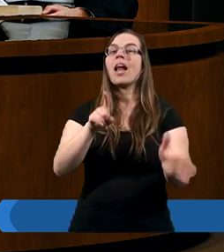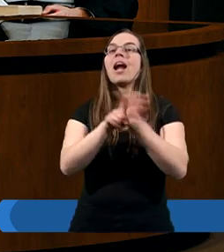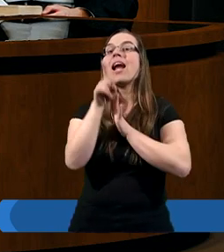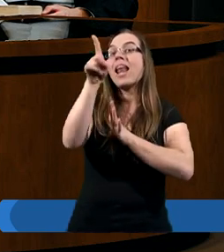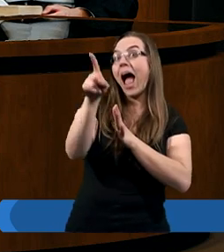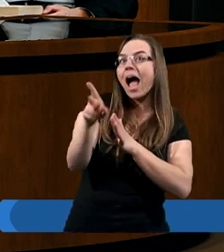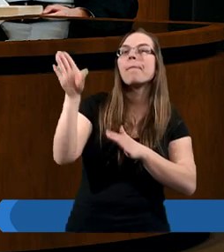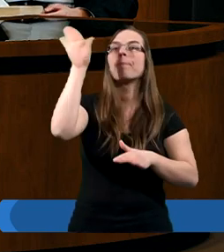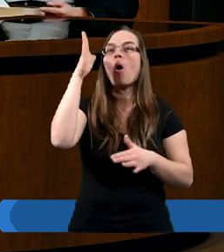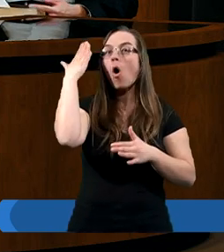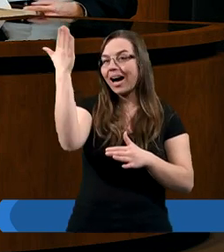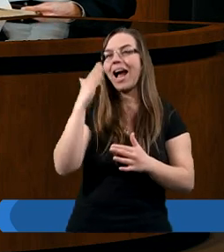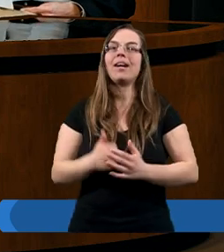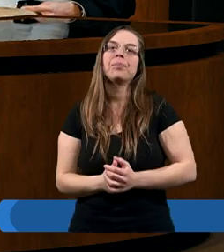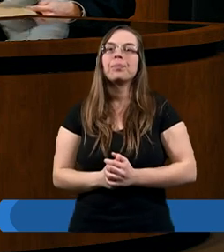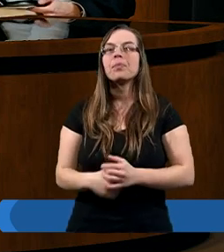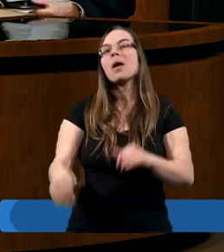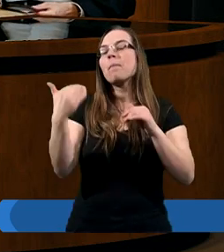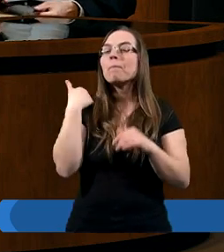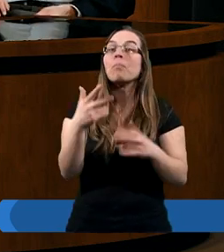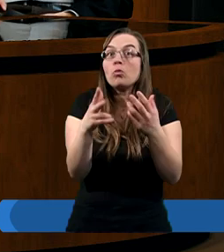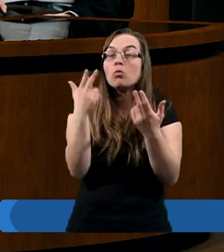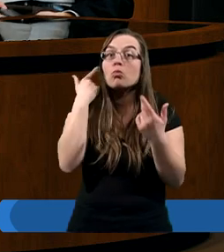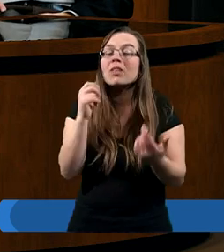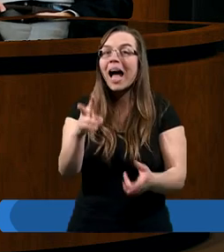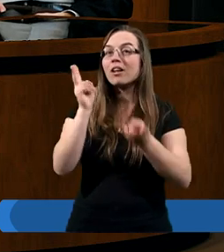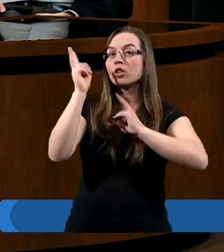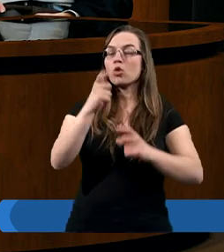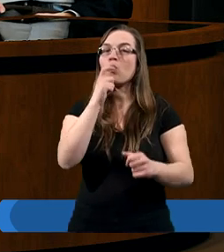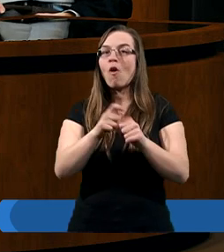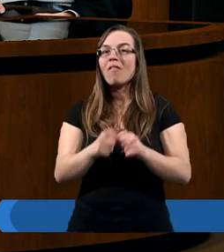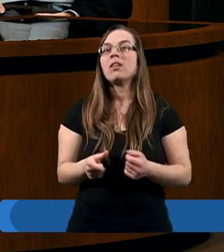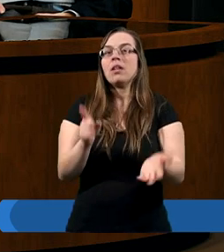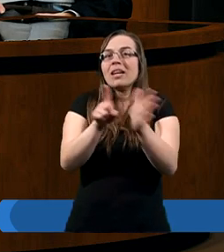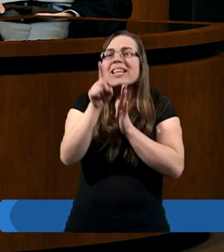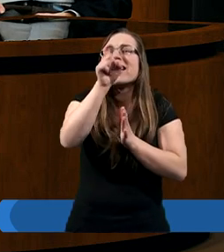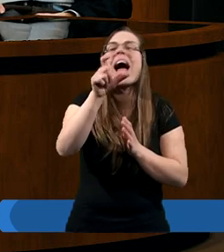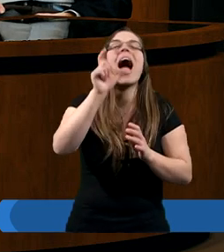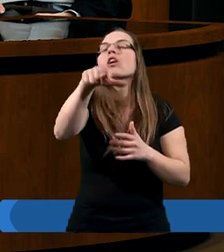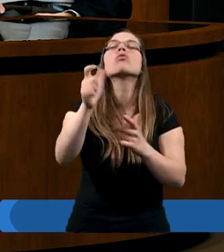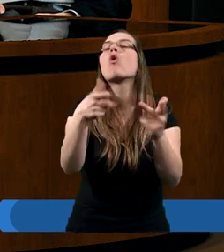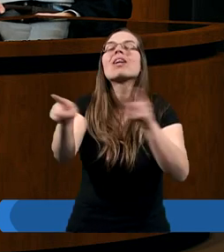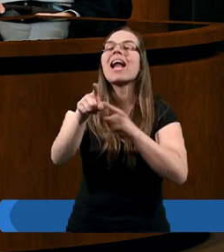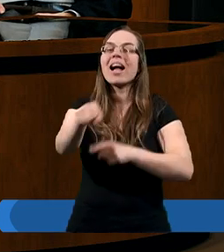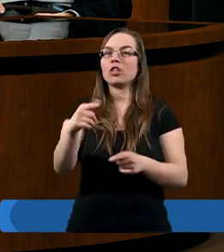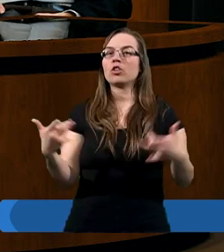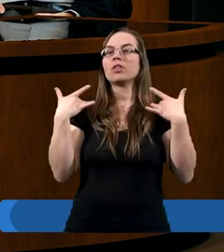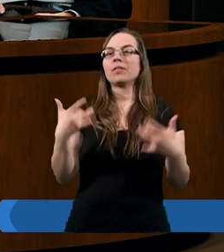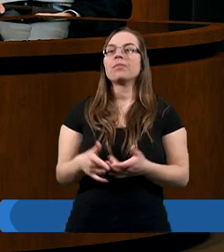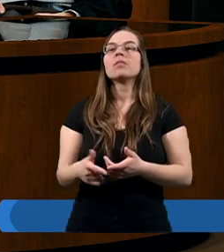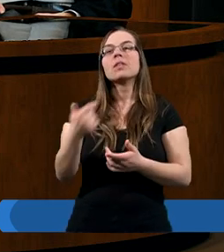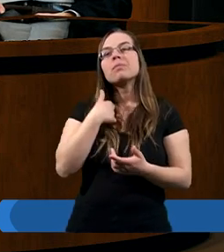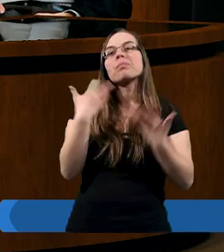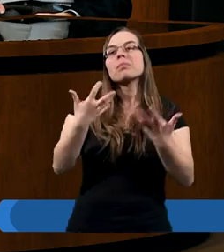dla Boga. Gdy słyszysz takie słowa, co dla Ciebie znaczą? Ja